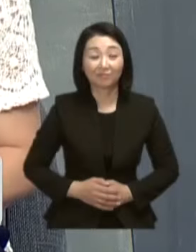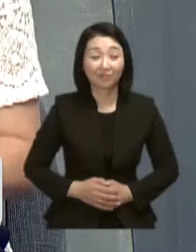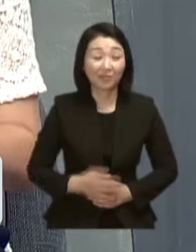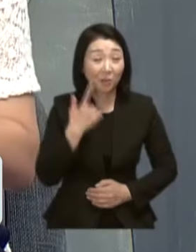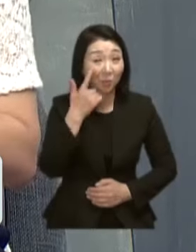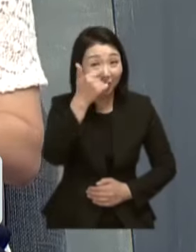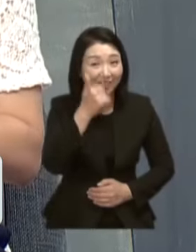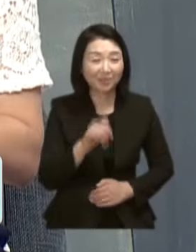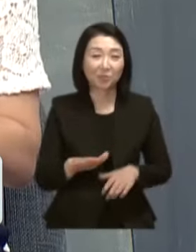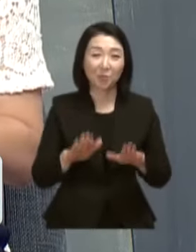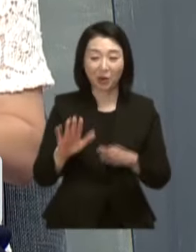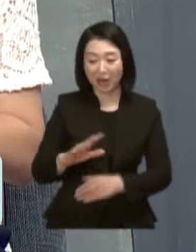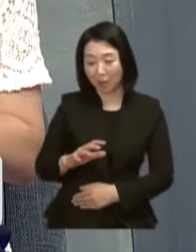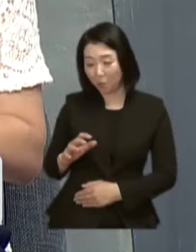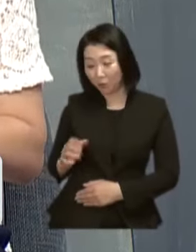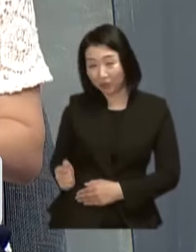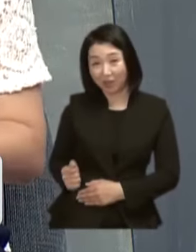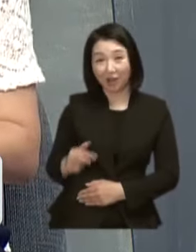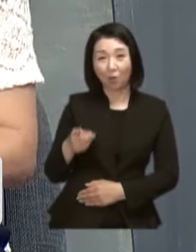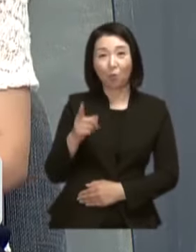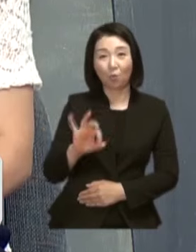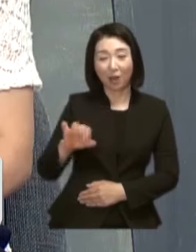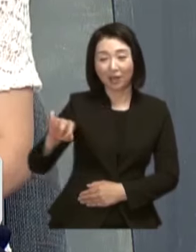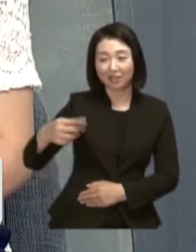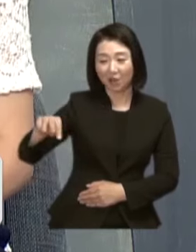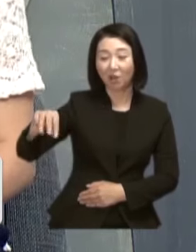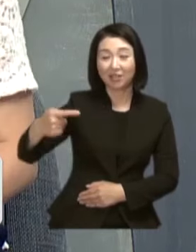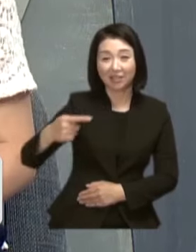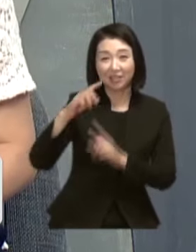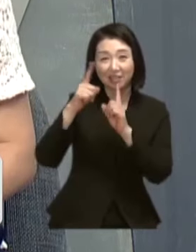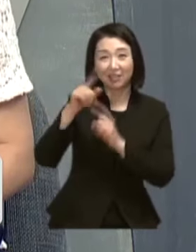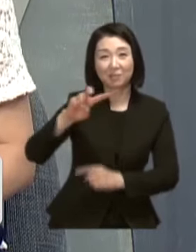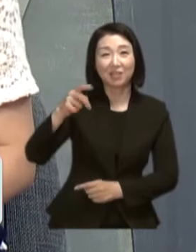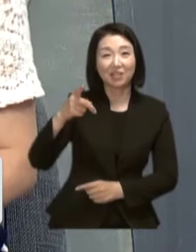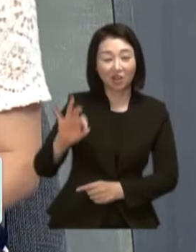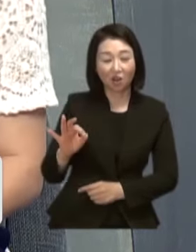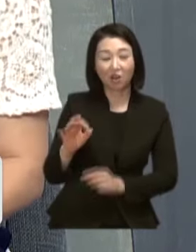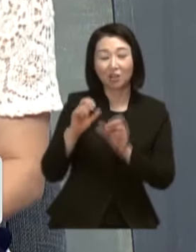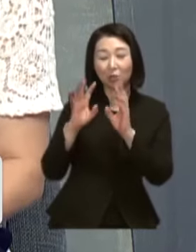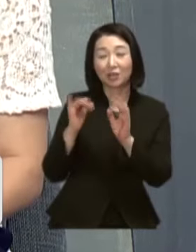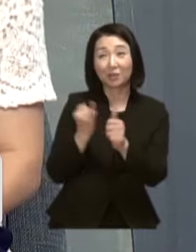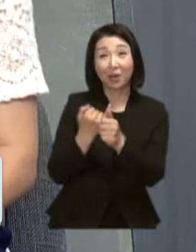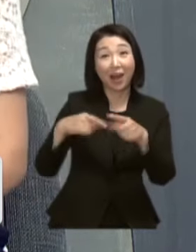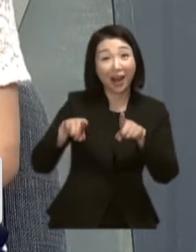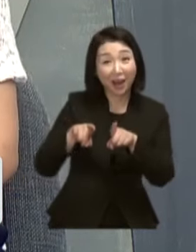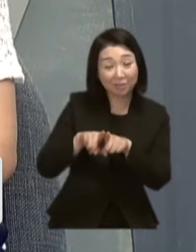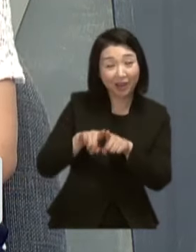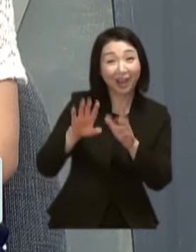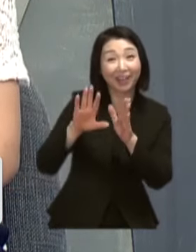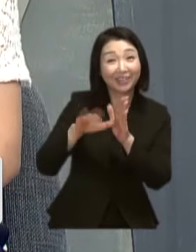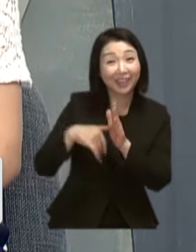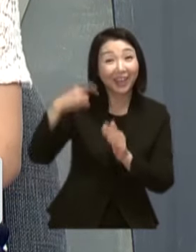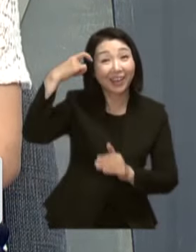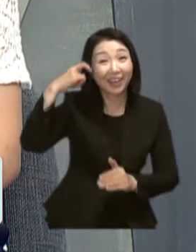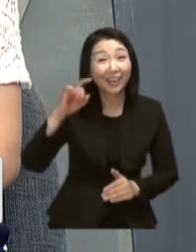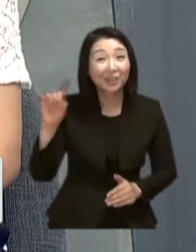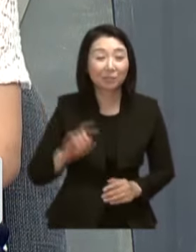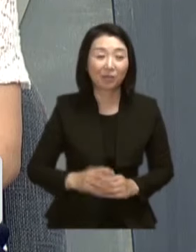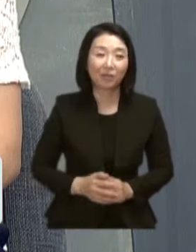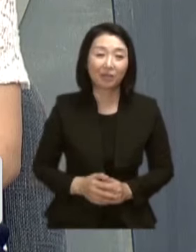목사님, 네. 오늘 이렇게 캄보디아 황철진 이미경 선교사님 네 분과 함께 하시면서 어떠셨어요? 아, 저는 우선 캄보디아에